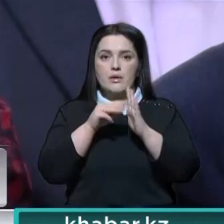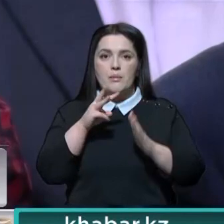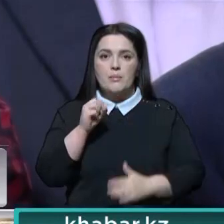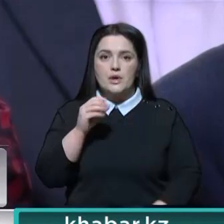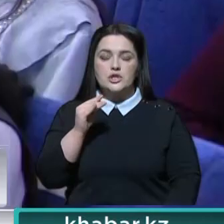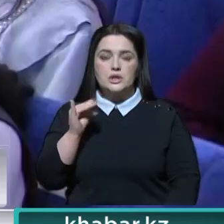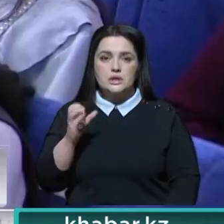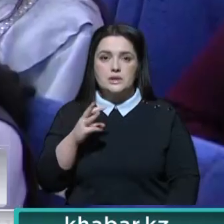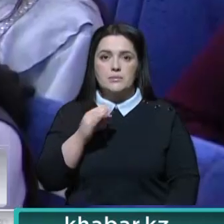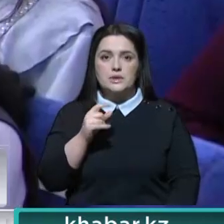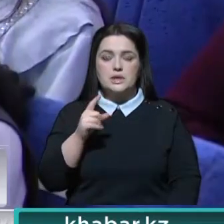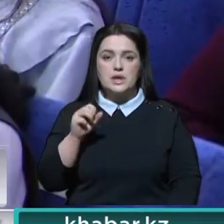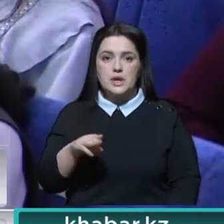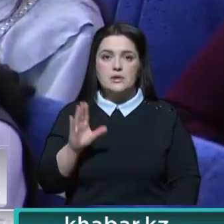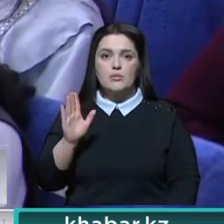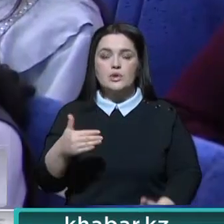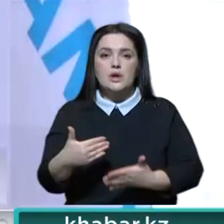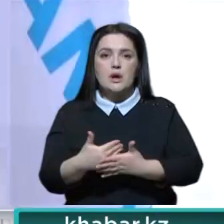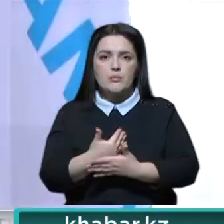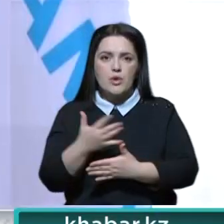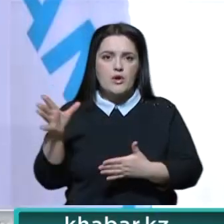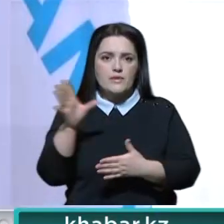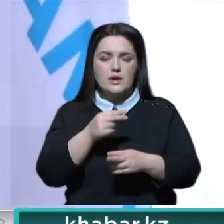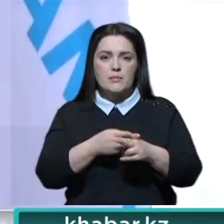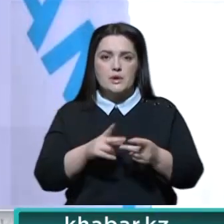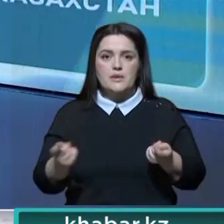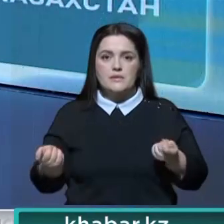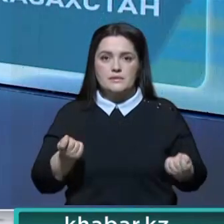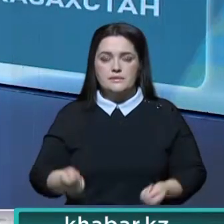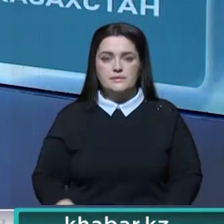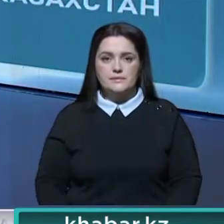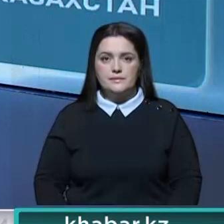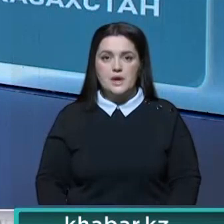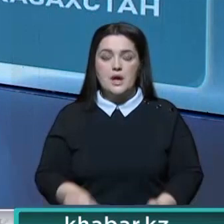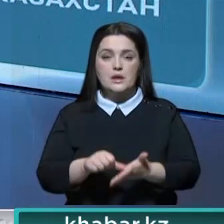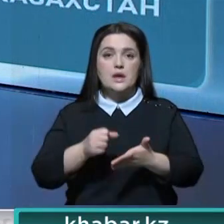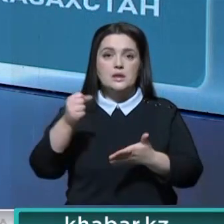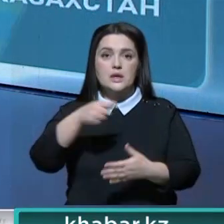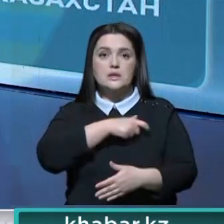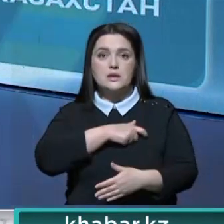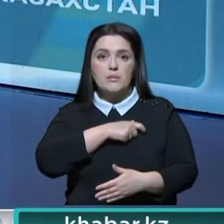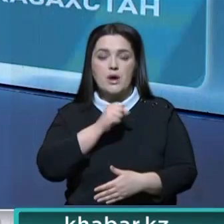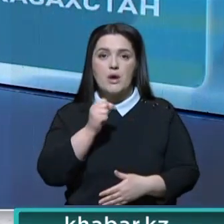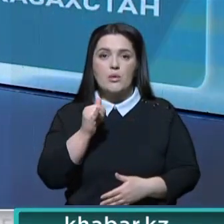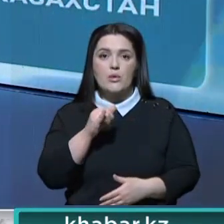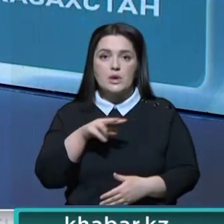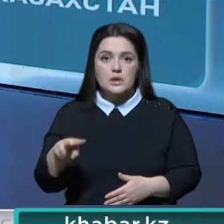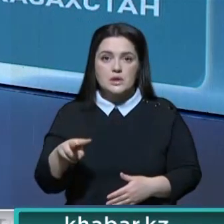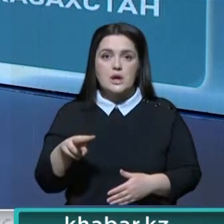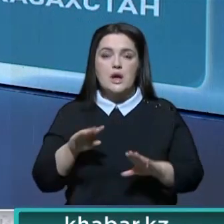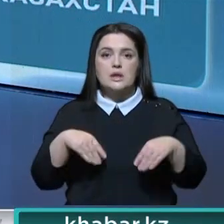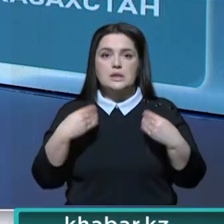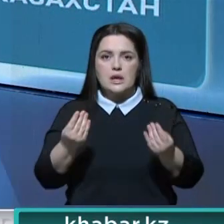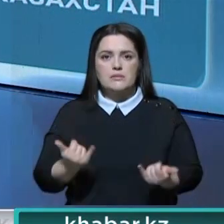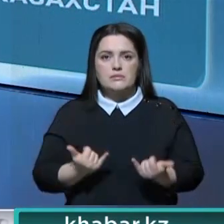Маслихат и подытожат процесс обновления всех институтов власти. К Кандидаты в депутаты от партии АУЛ